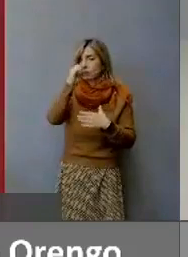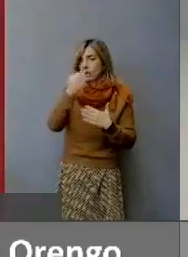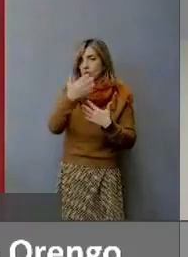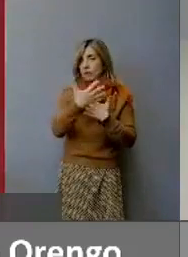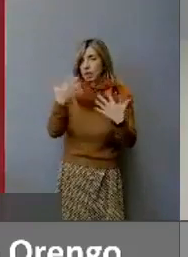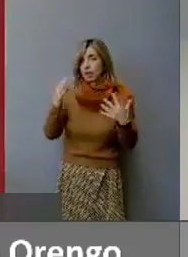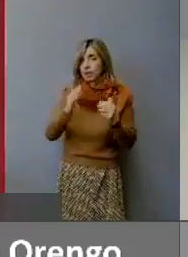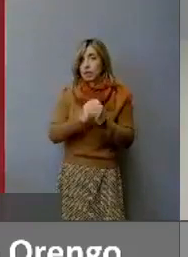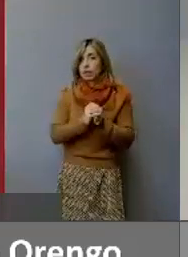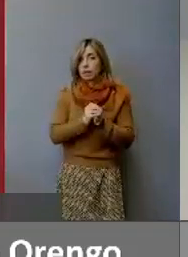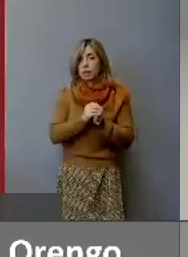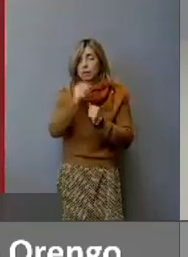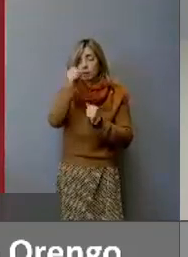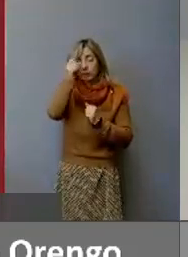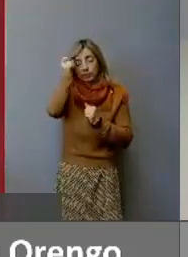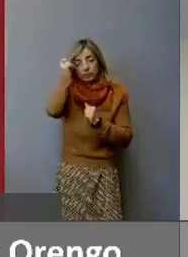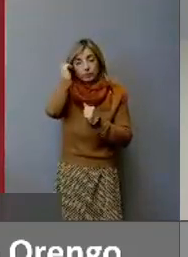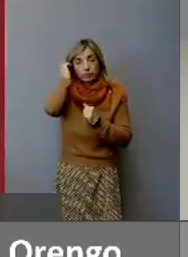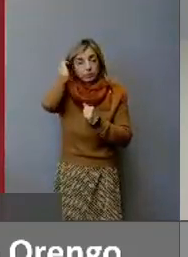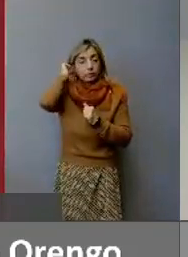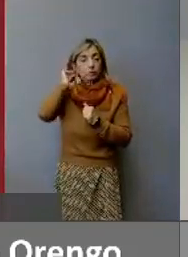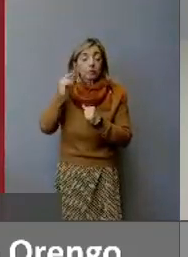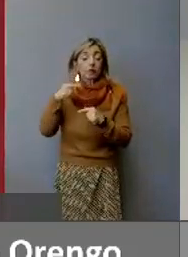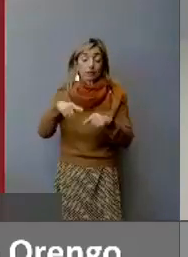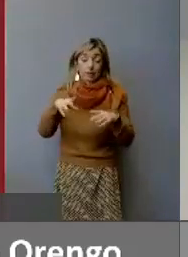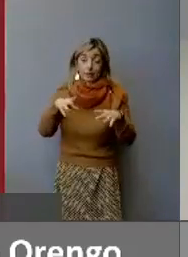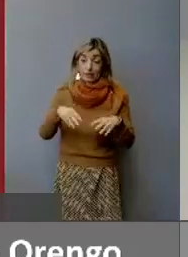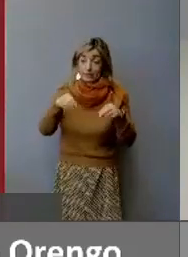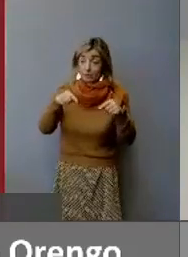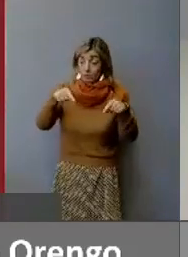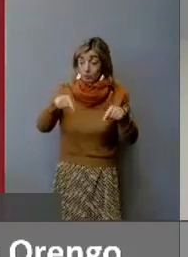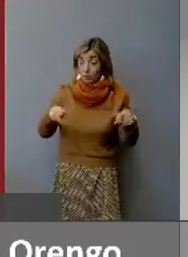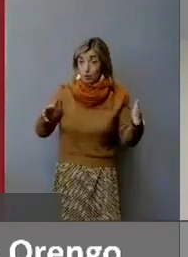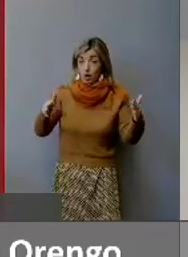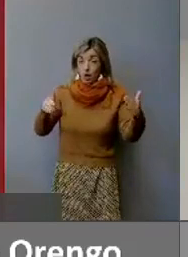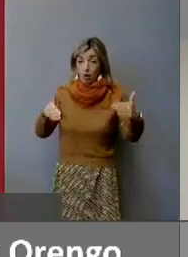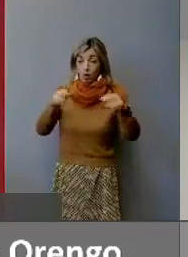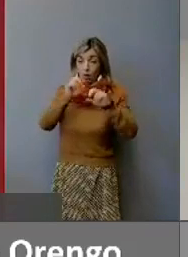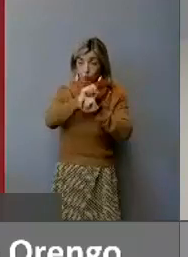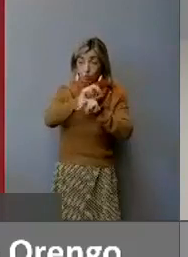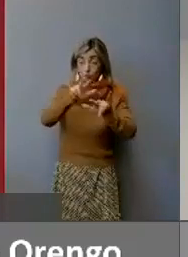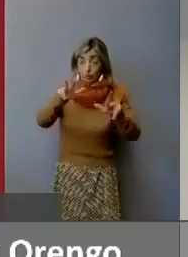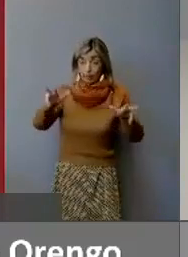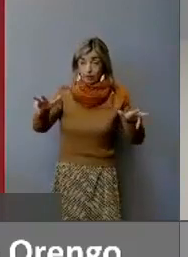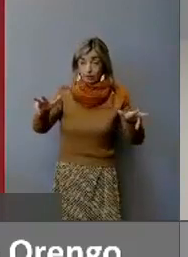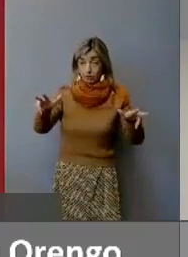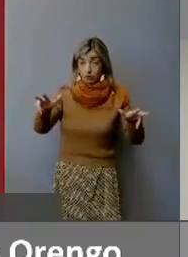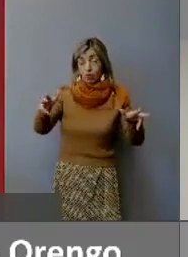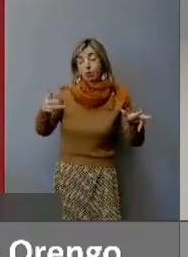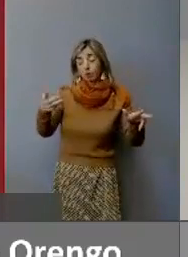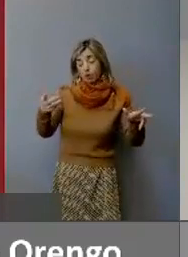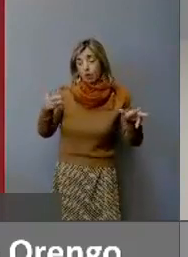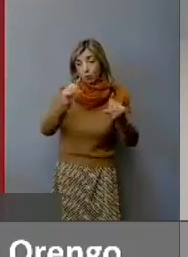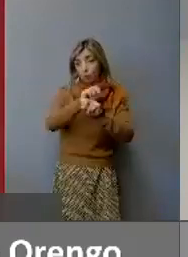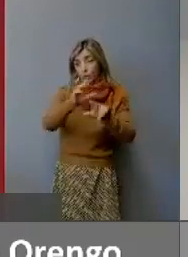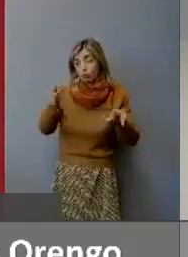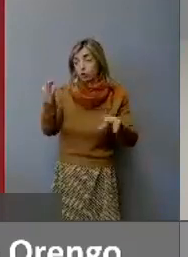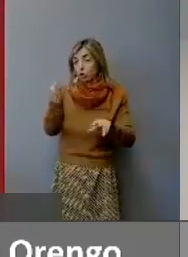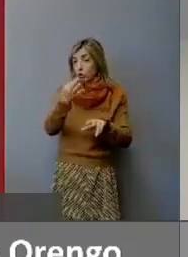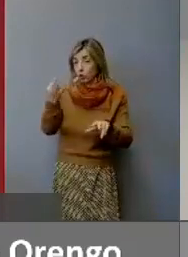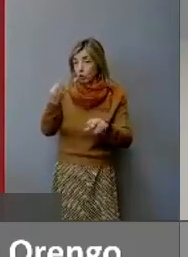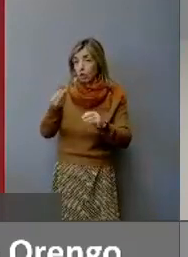con questo tipo di comunicazione intanto in in quest'aula andare delle comunicazioni corrette alla